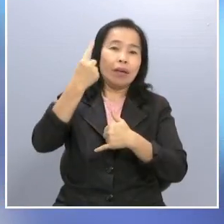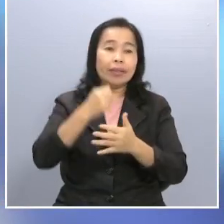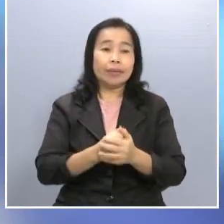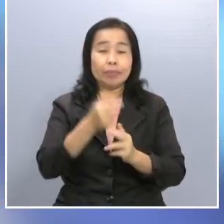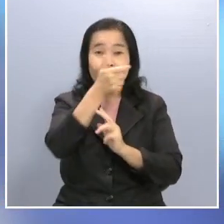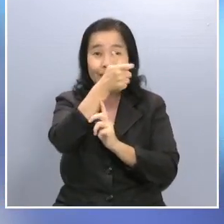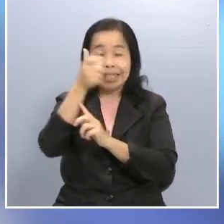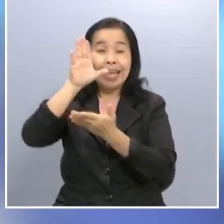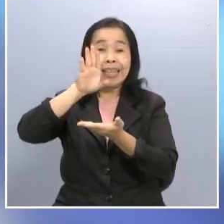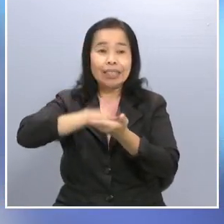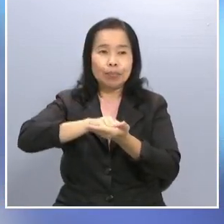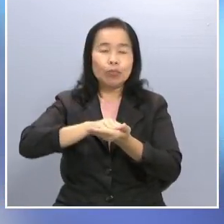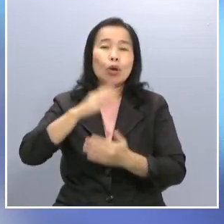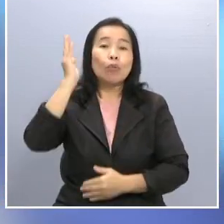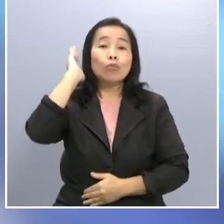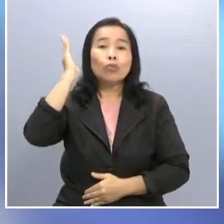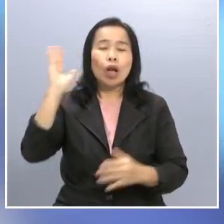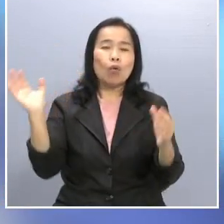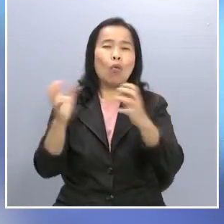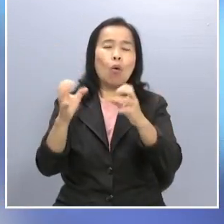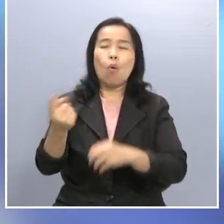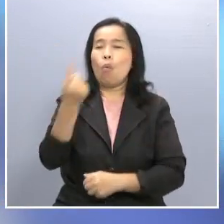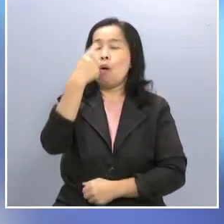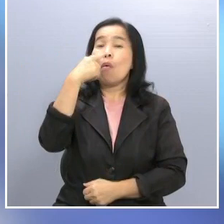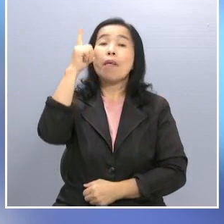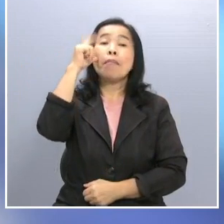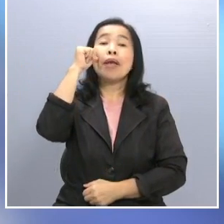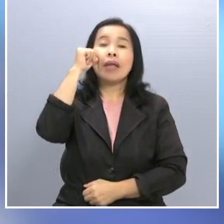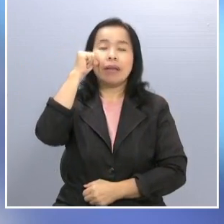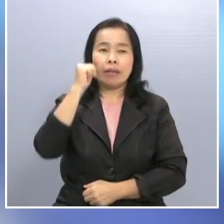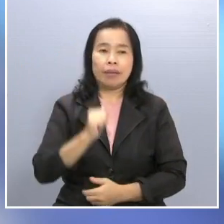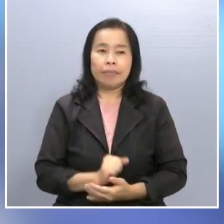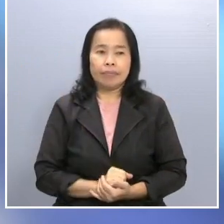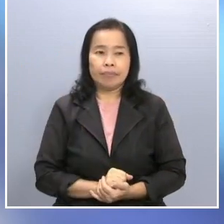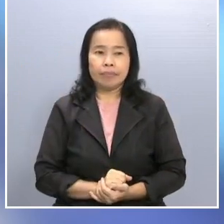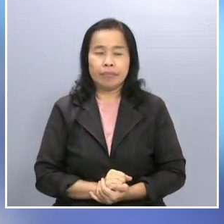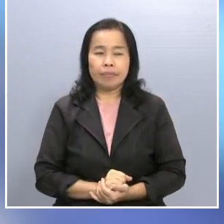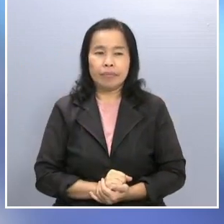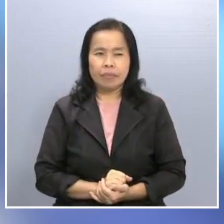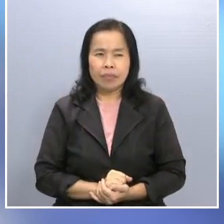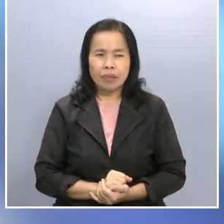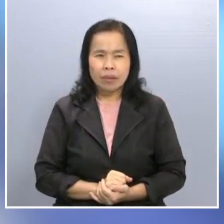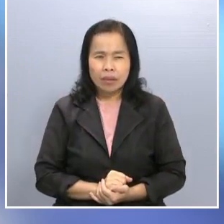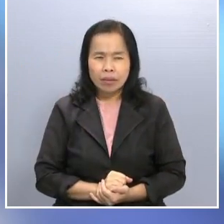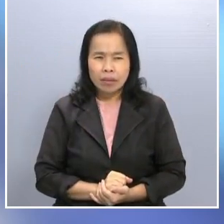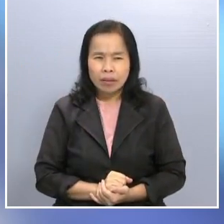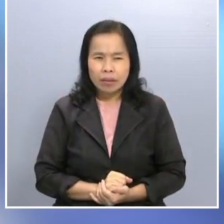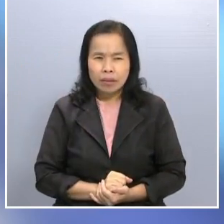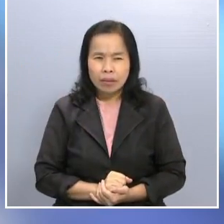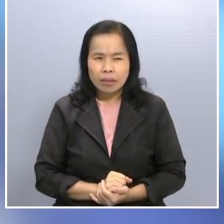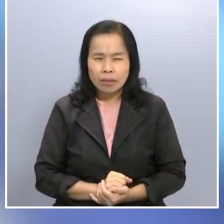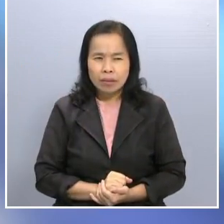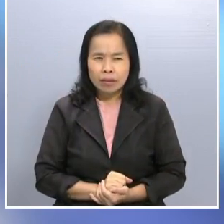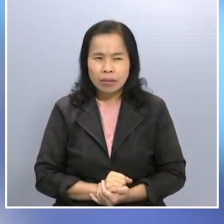ที่ลูกชายทะเลาะแล้วก็ด่าแม่ แล้วไอ้นี่มึงโง่ไปถ้ามึงอยู่ไว้เด็กอ๊อฟมึงจำไ